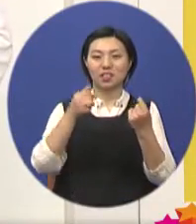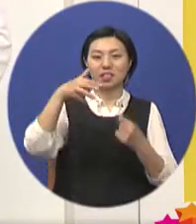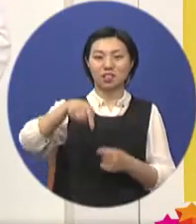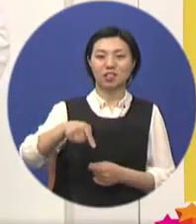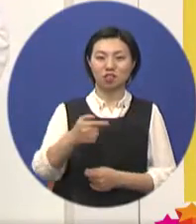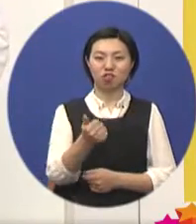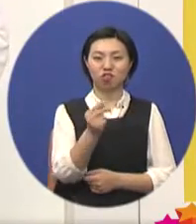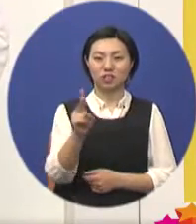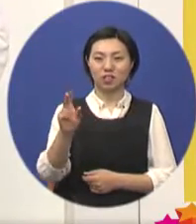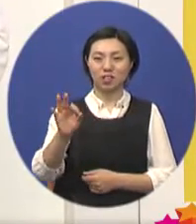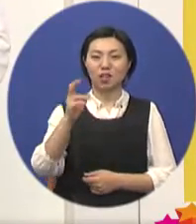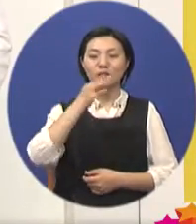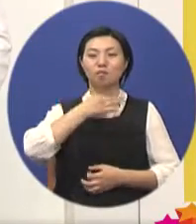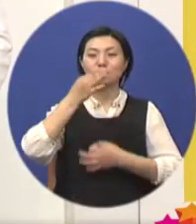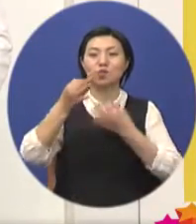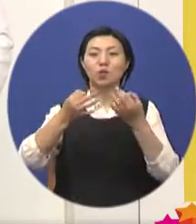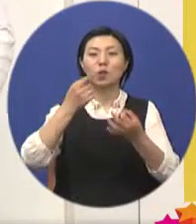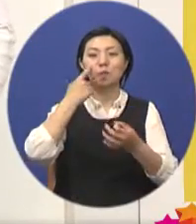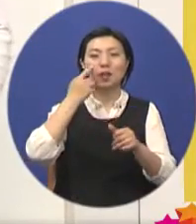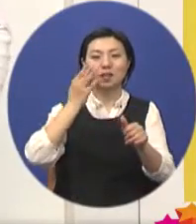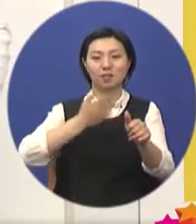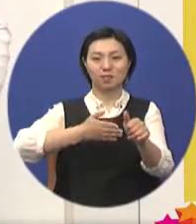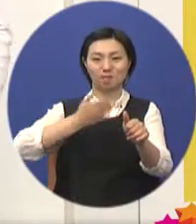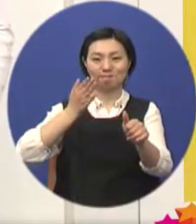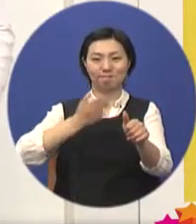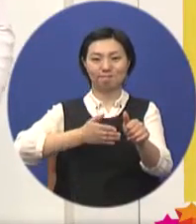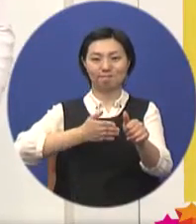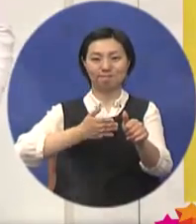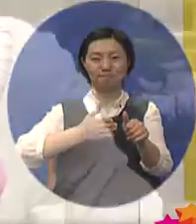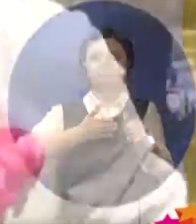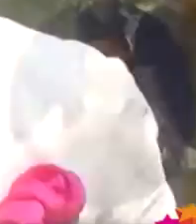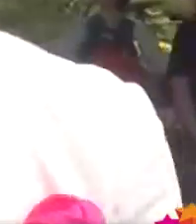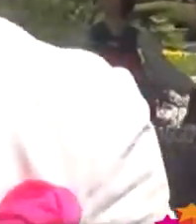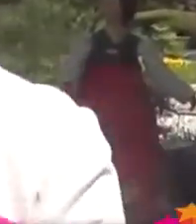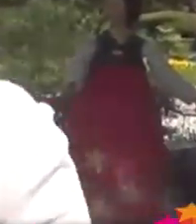불러보겠습니다. 네. 춘향아 뮤직비디오 보여 주세요.